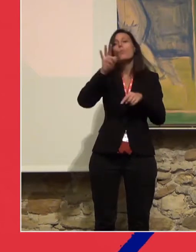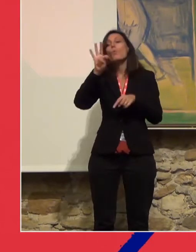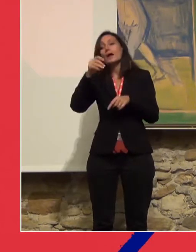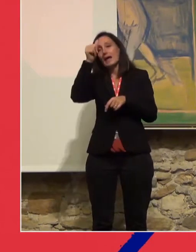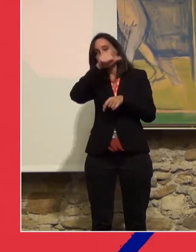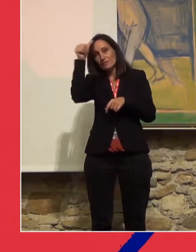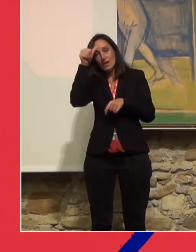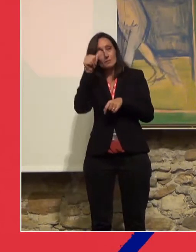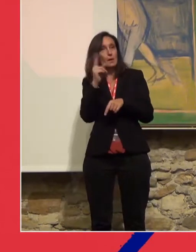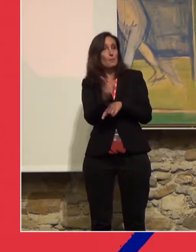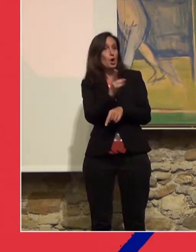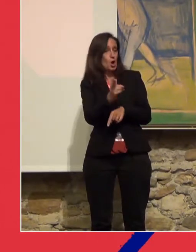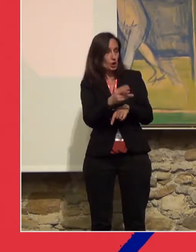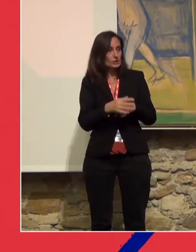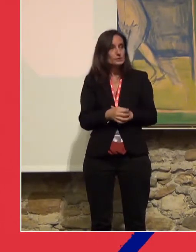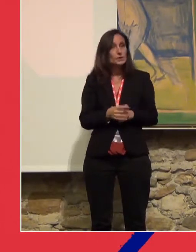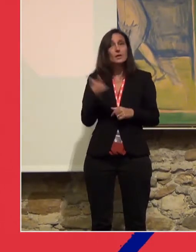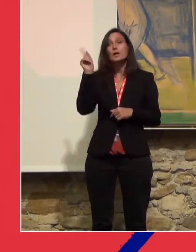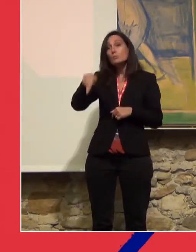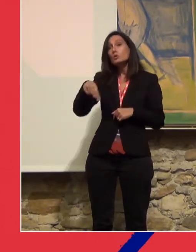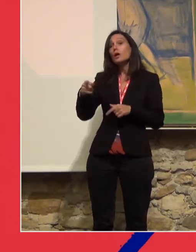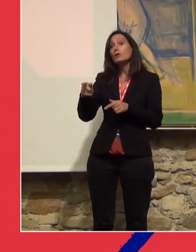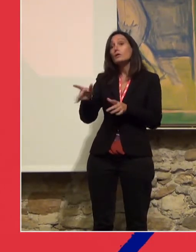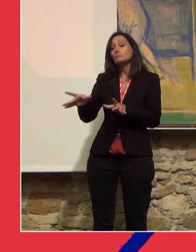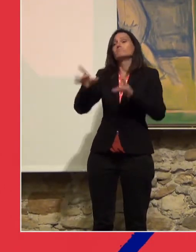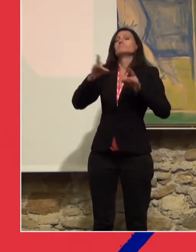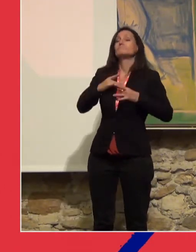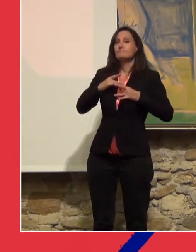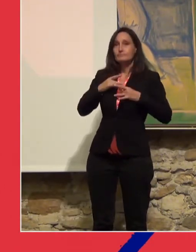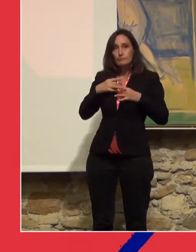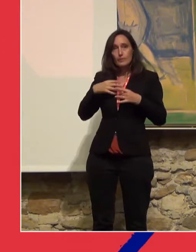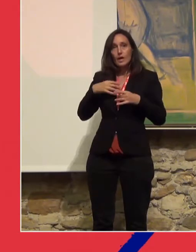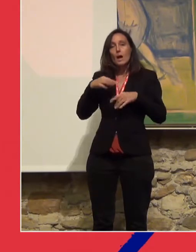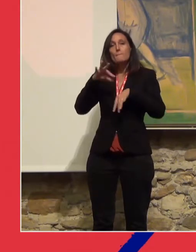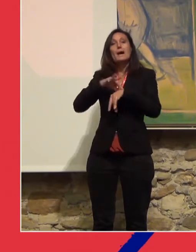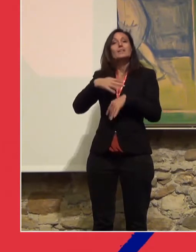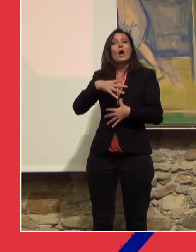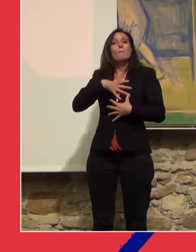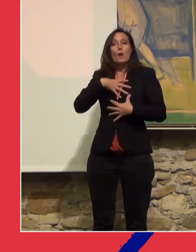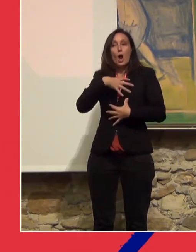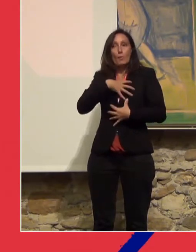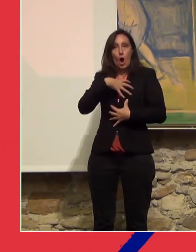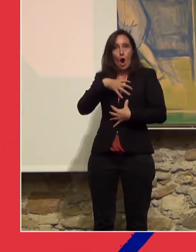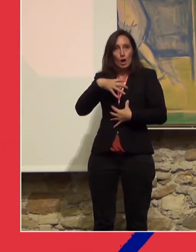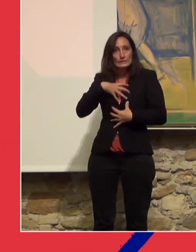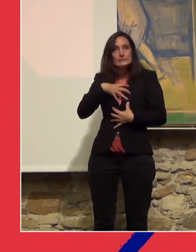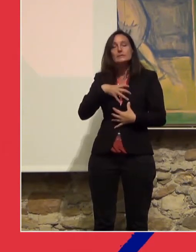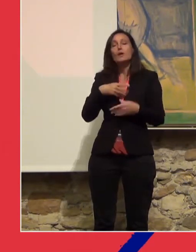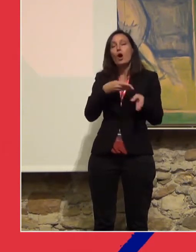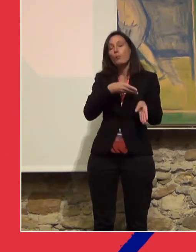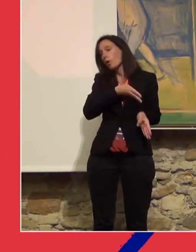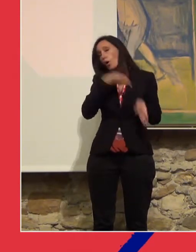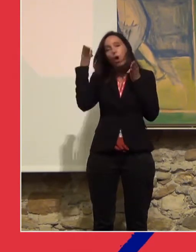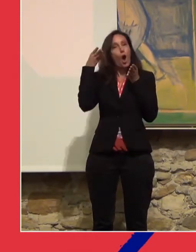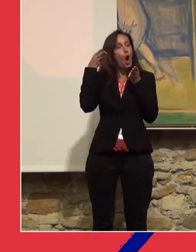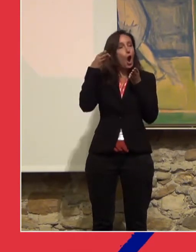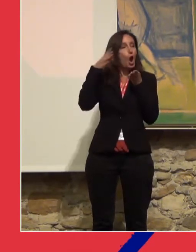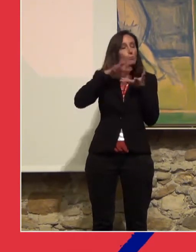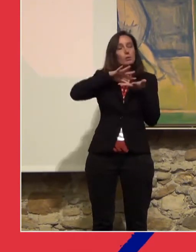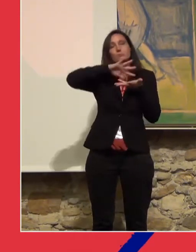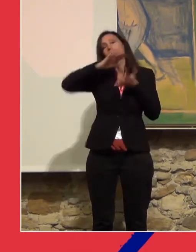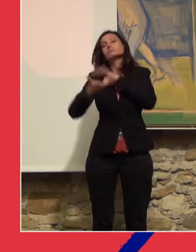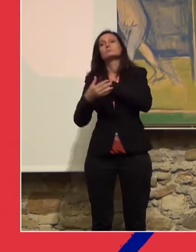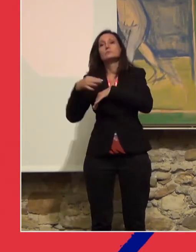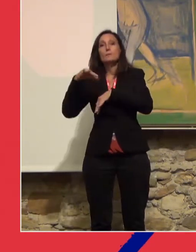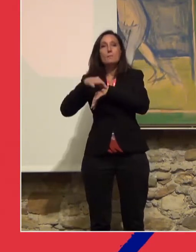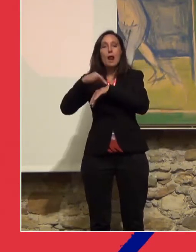Anch'io sono stato colpito dalla polmonite che di colpo mi ha portato dall'altra parte della barricata. Durante la notte, fra